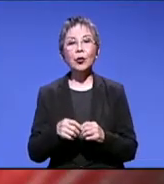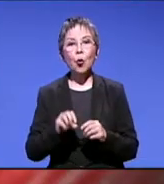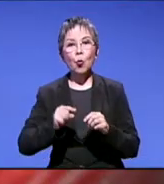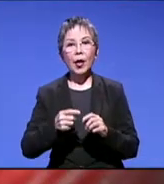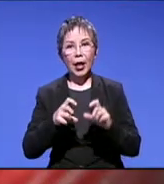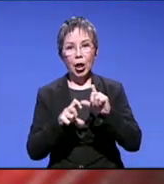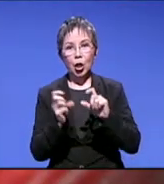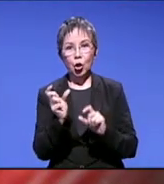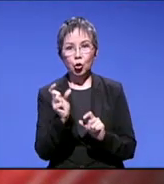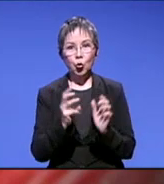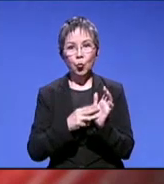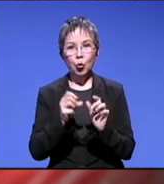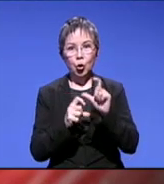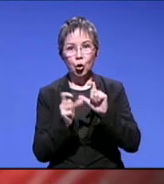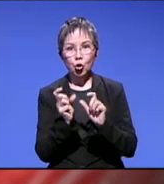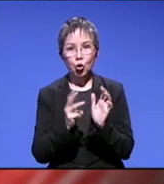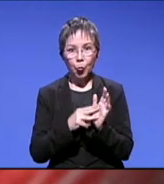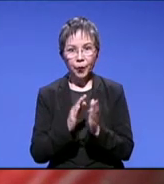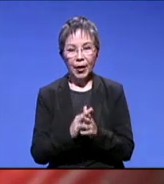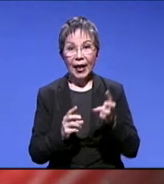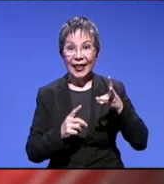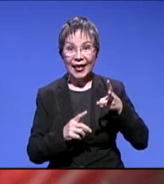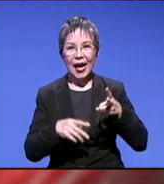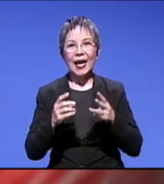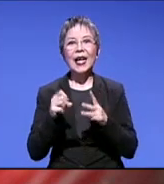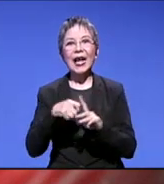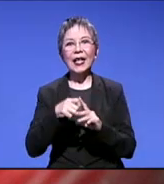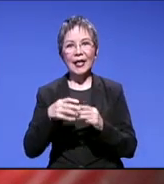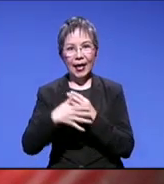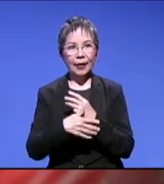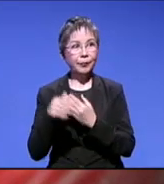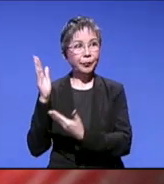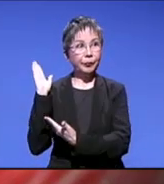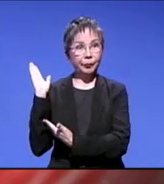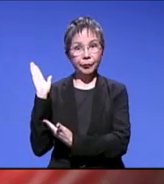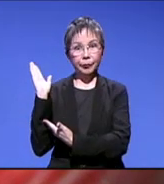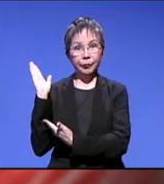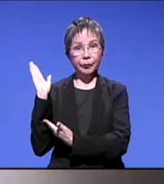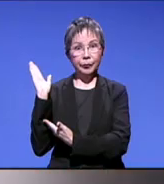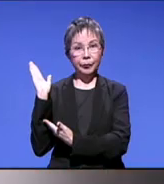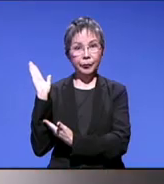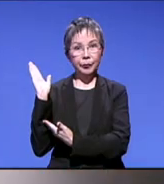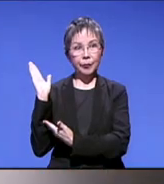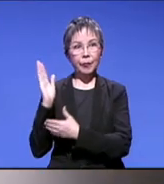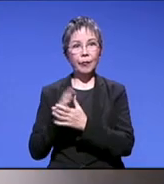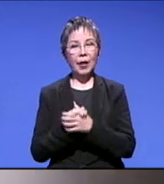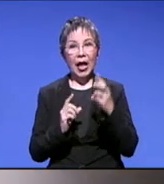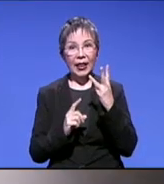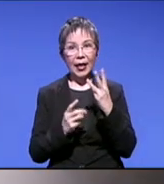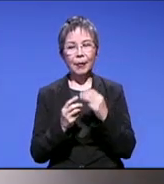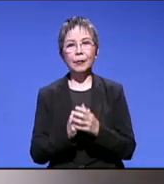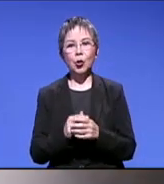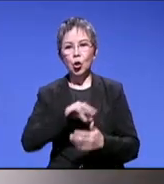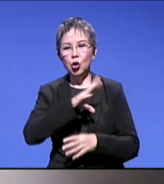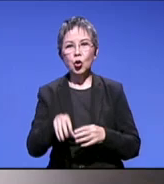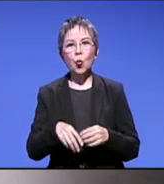tulang tempat darah diproduksi. Terdapat 3 jenis kanker darah yang dikenal, masing-masing adalah leukemia, limfoma, dan myeloma. Semua jenis